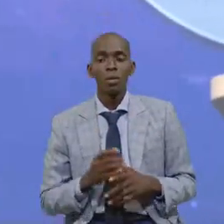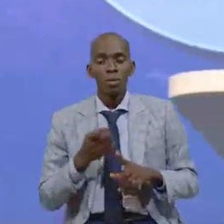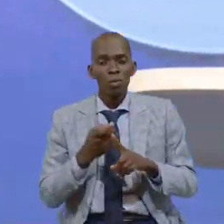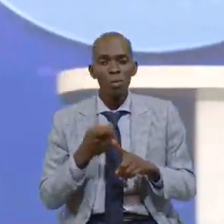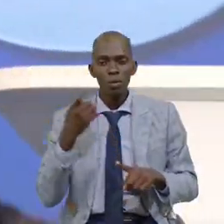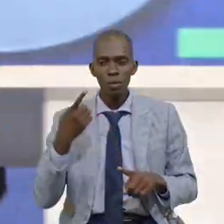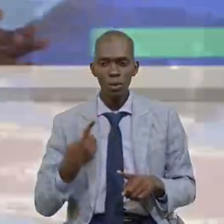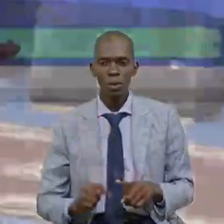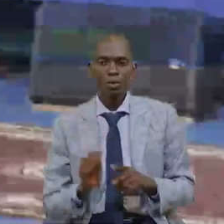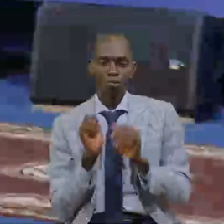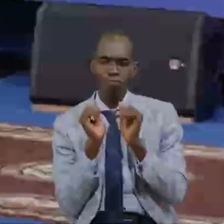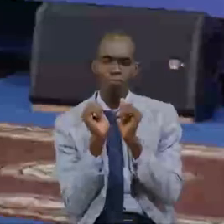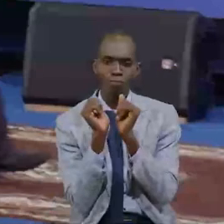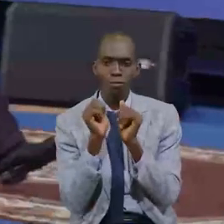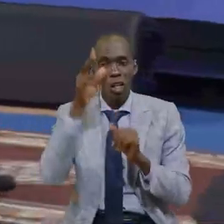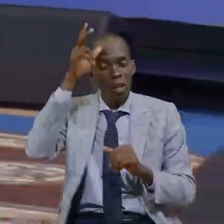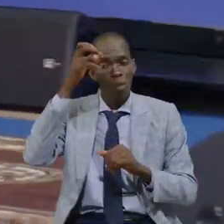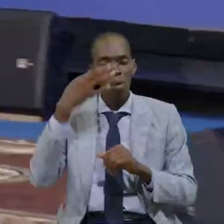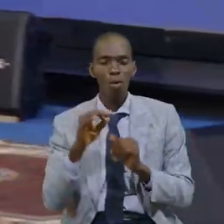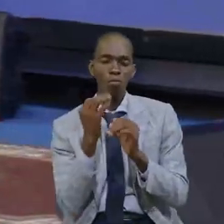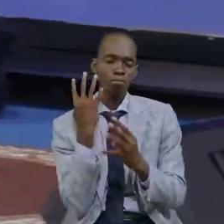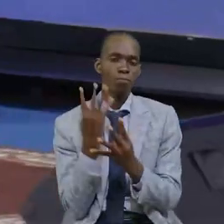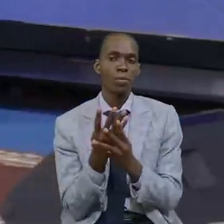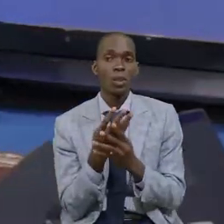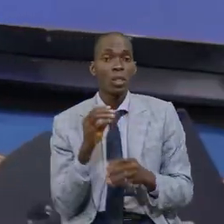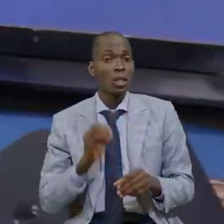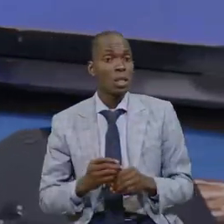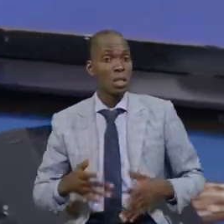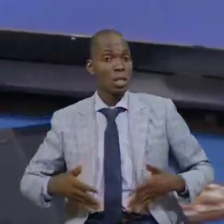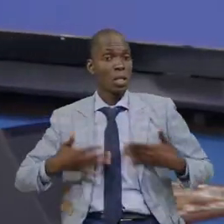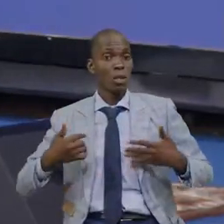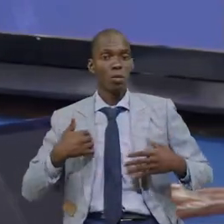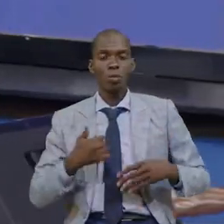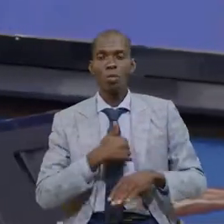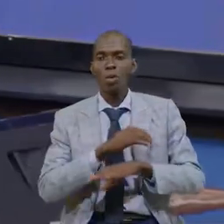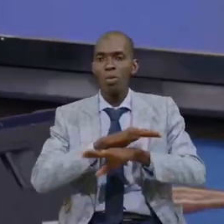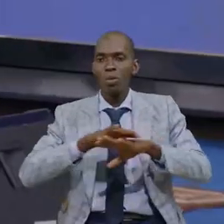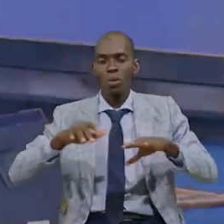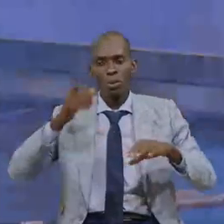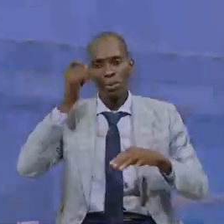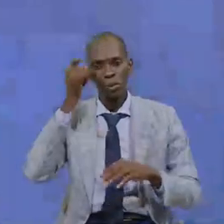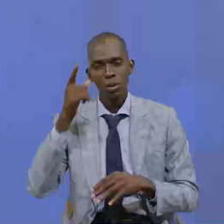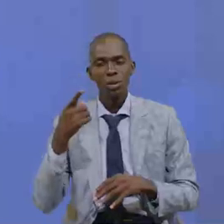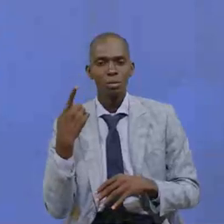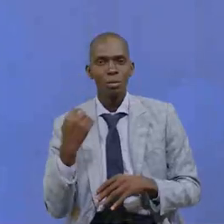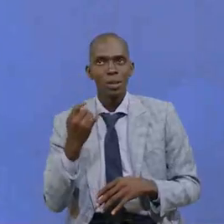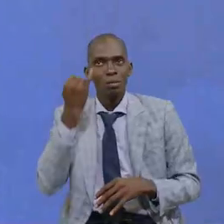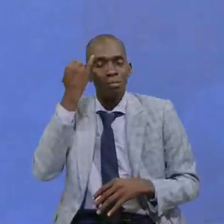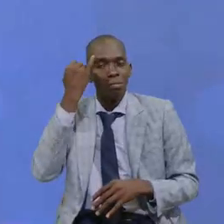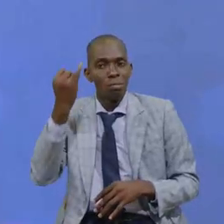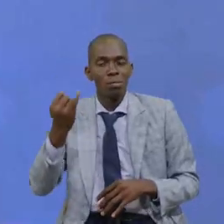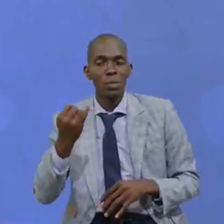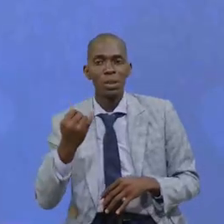des démons de la captivité. Vous savez, dans la vie, nous ne comprenons pas